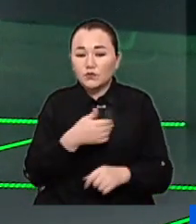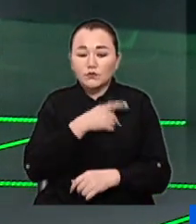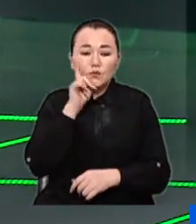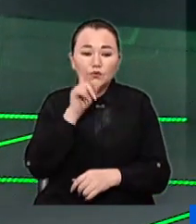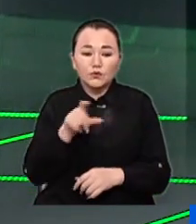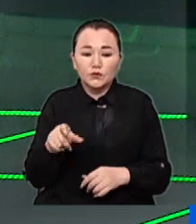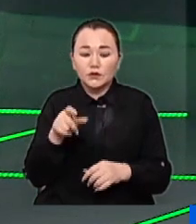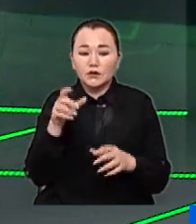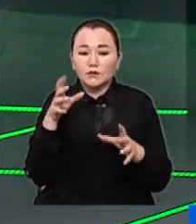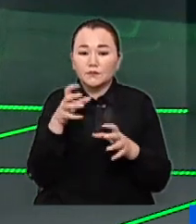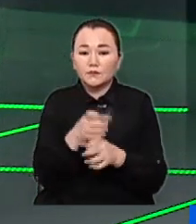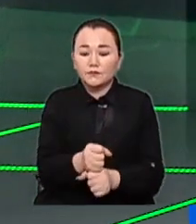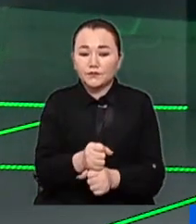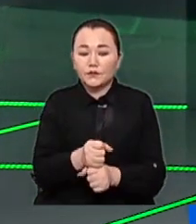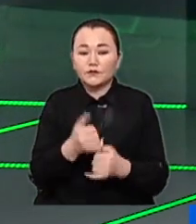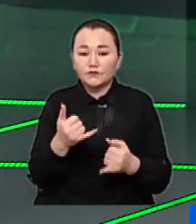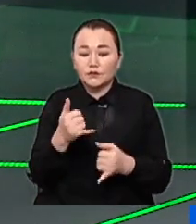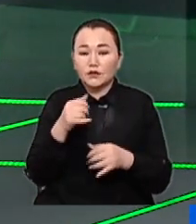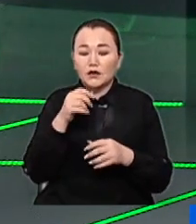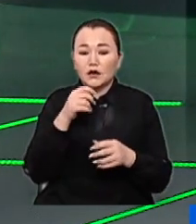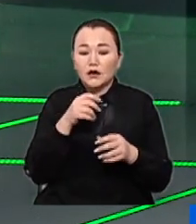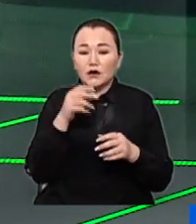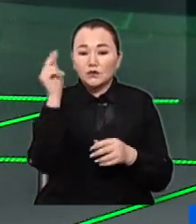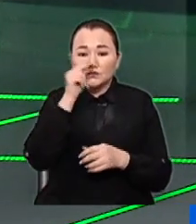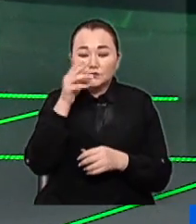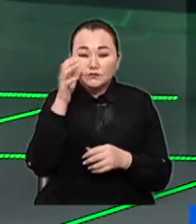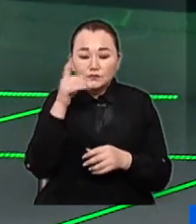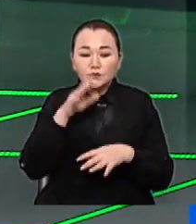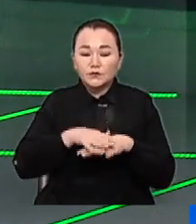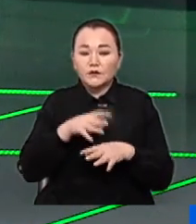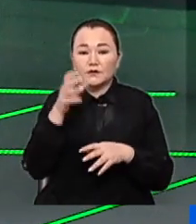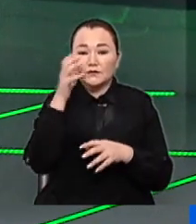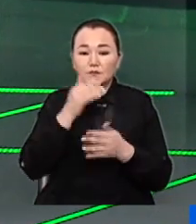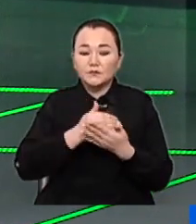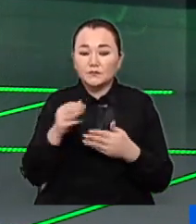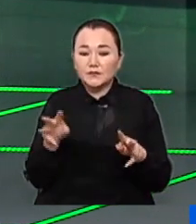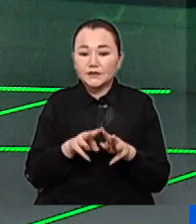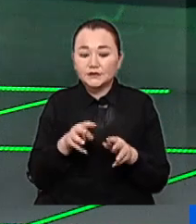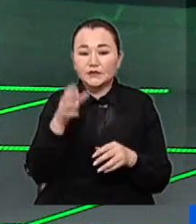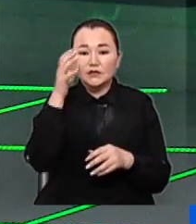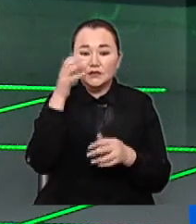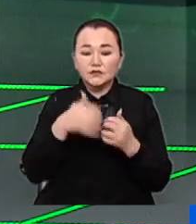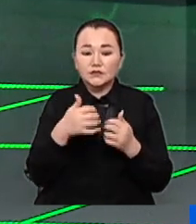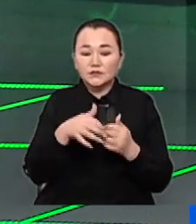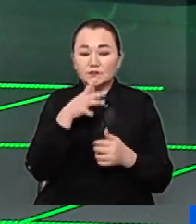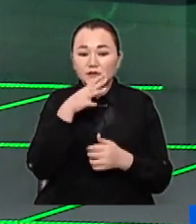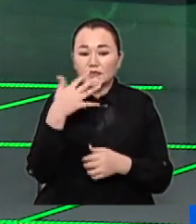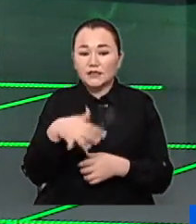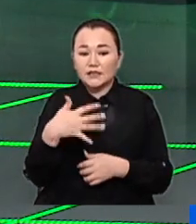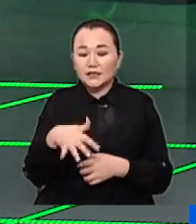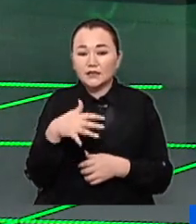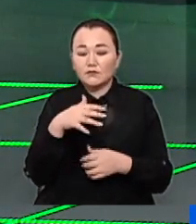саны күрт кеміген. Бүгін үкімет қабырғасында ғылым және жоғары білім министрі ғалымдардың орташа жасы 50-ден асып бара